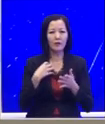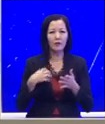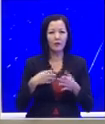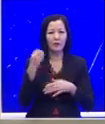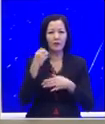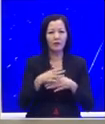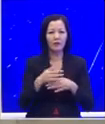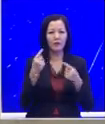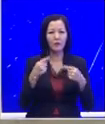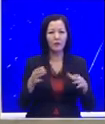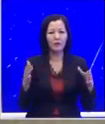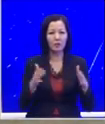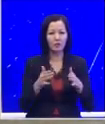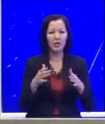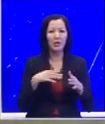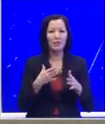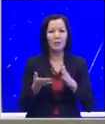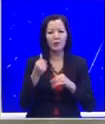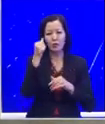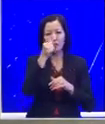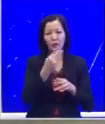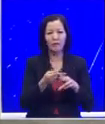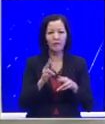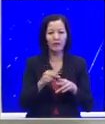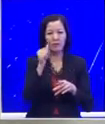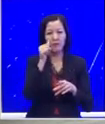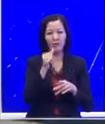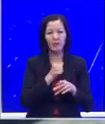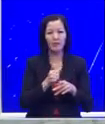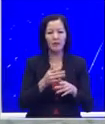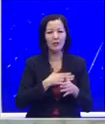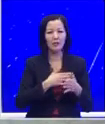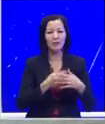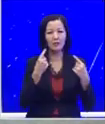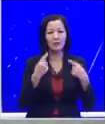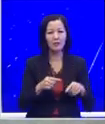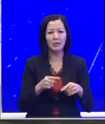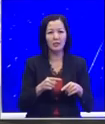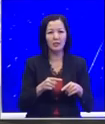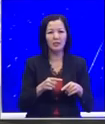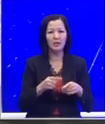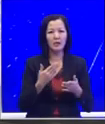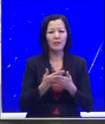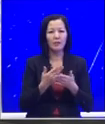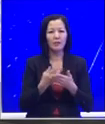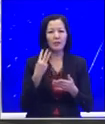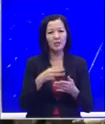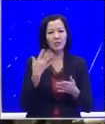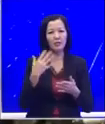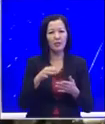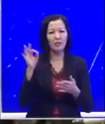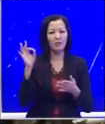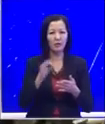столице заметно меньше, чем в прошлом. В этом месяце потребительская активность снизилась на, по разным оценкам,